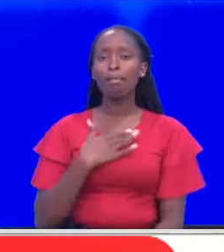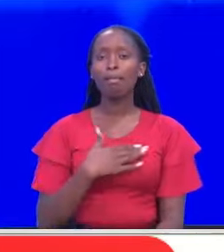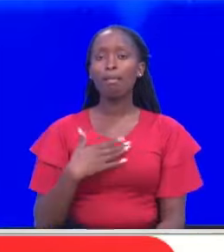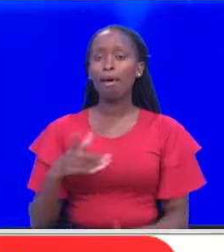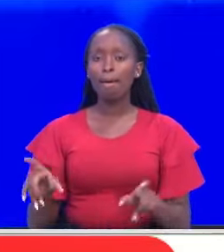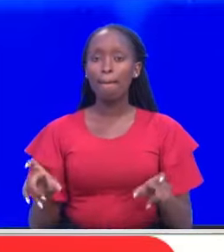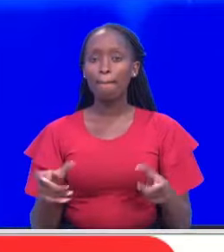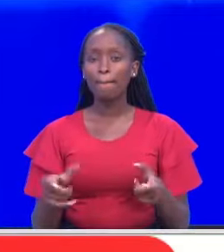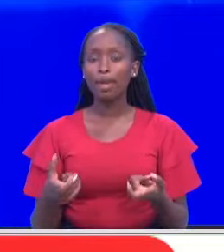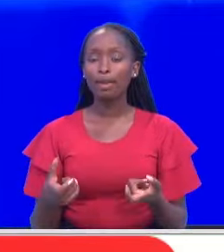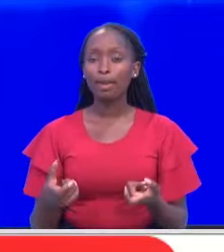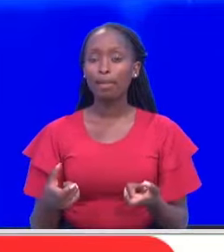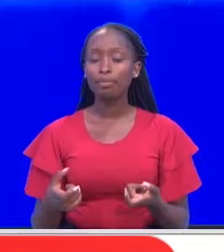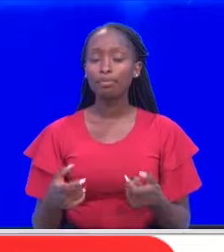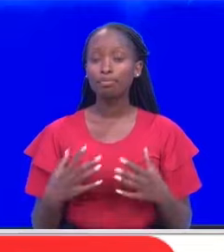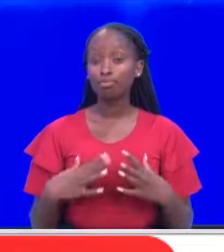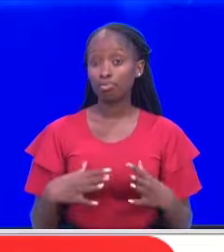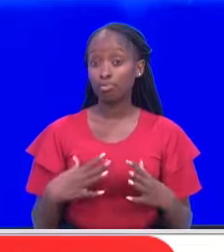there is no